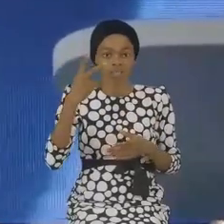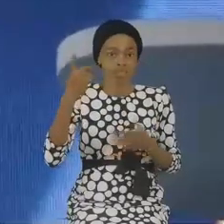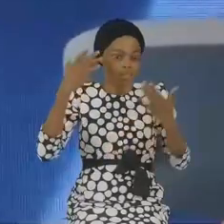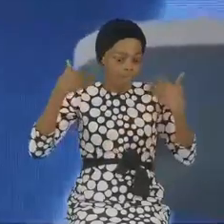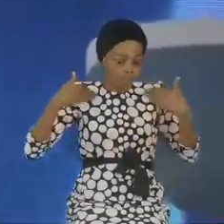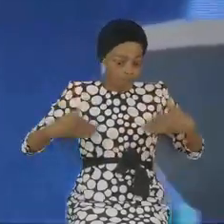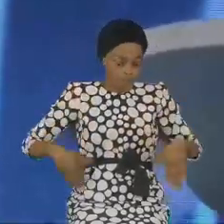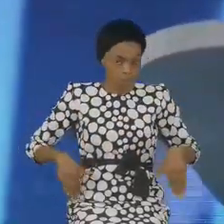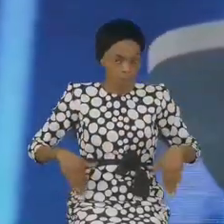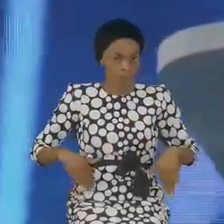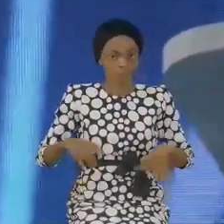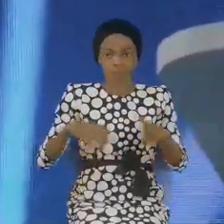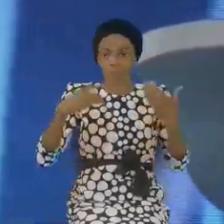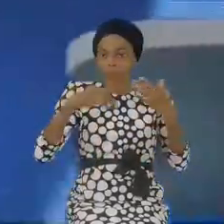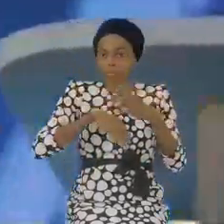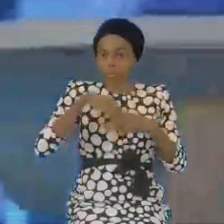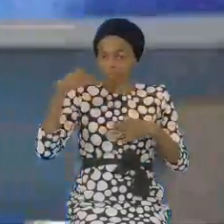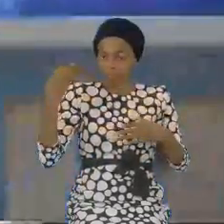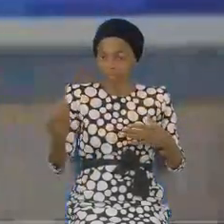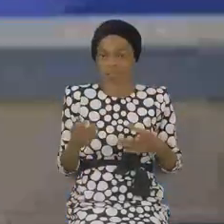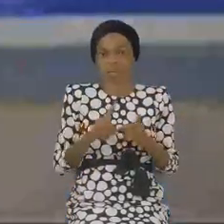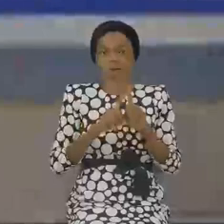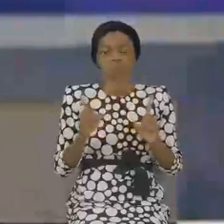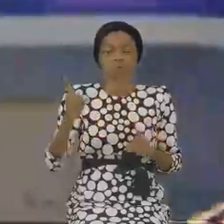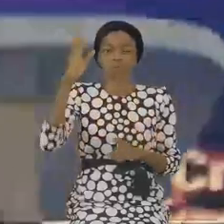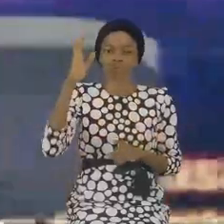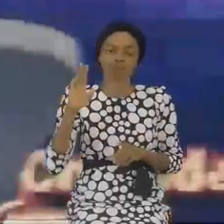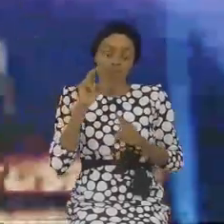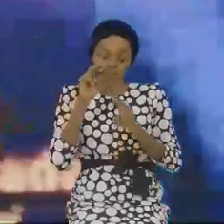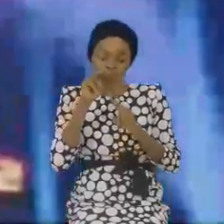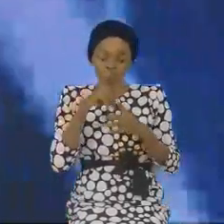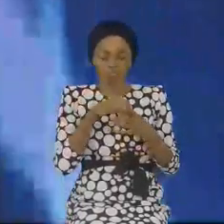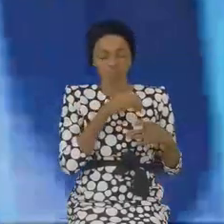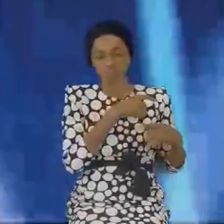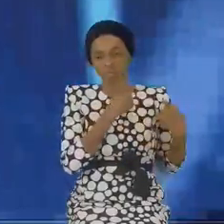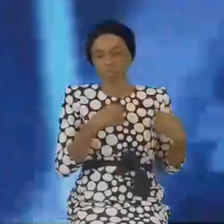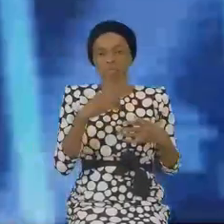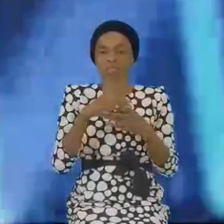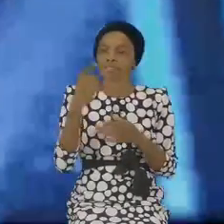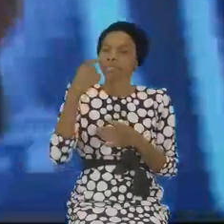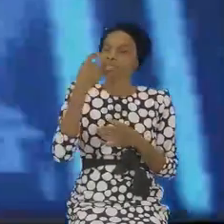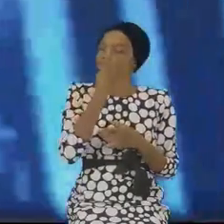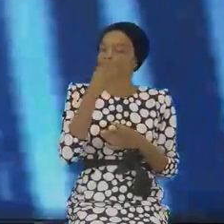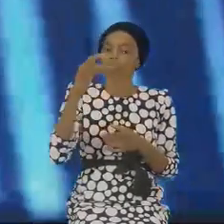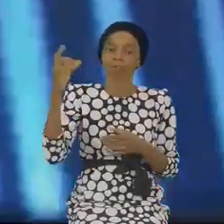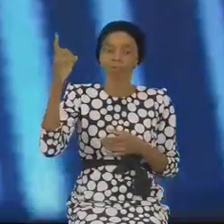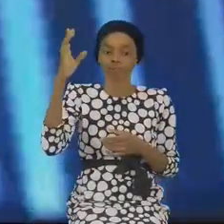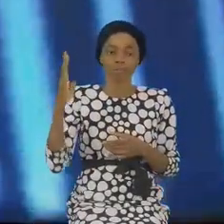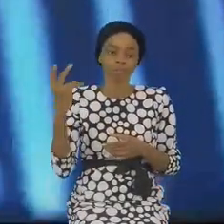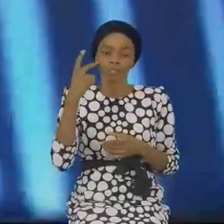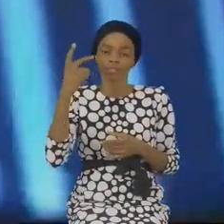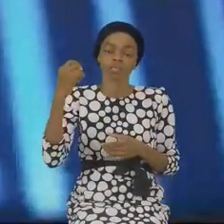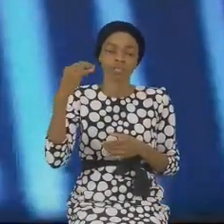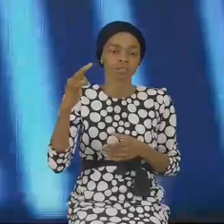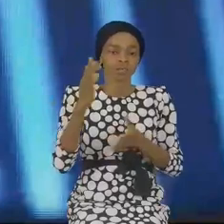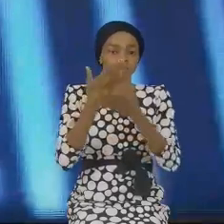profession extérieure, à l'apparence extérieure, mais Dieu considère le cœur. Aux yeux de Dieu, aux yeux du ciel, en